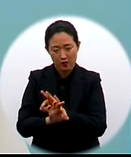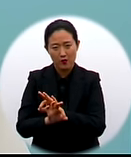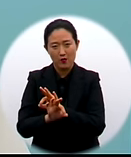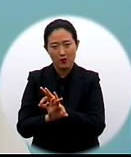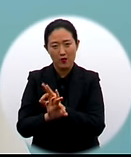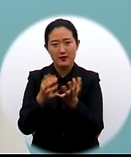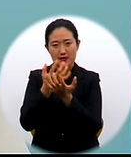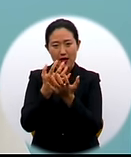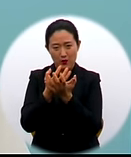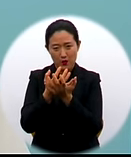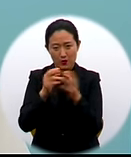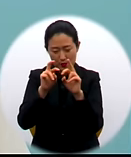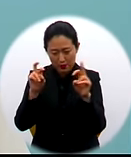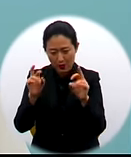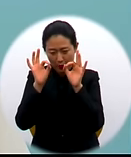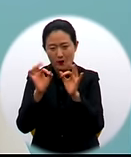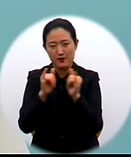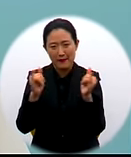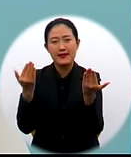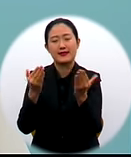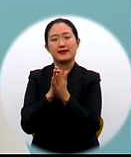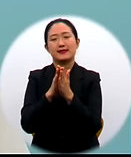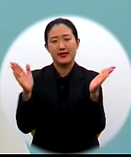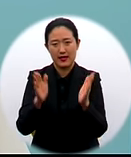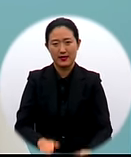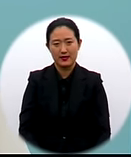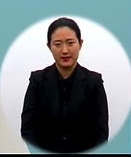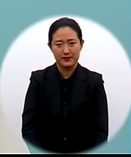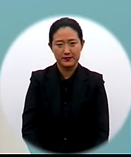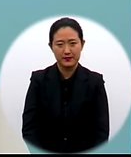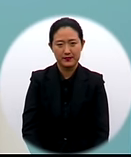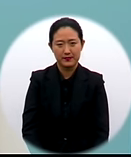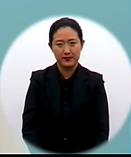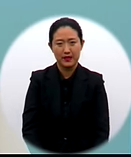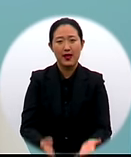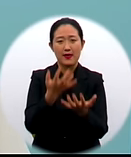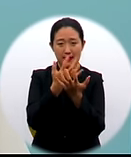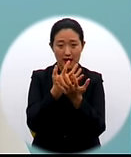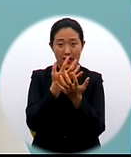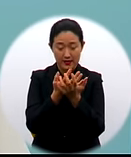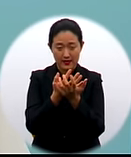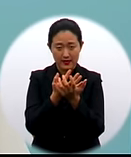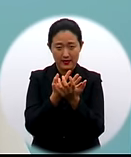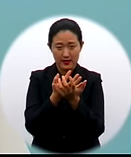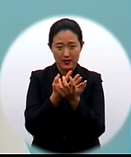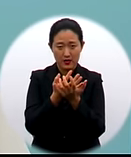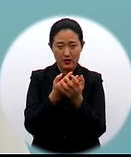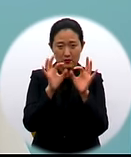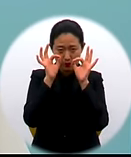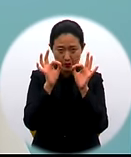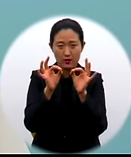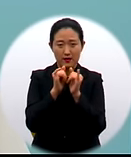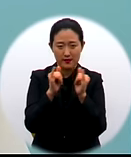툴을 숙지해서 학습해서 데이터 분석가가 되는 경우도 있었습니다. 요즘 AI 개발자는 일반적으로 생각할 수